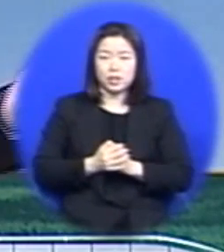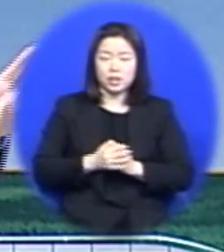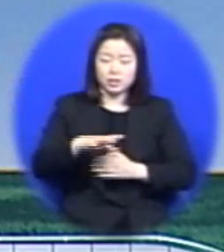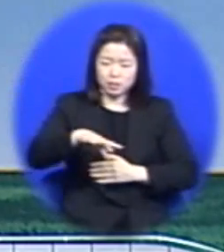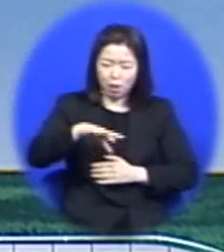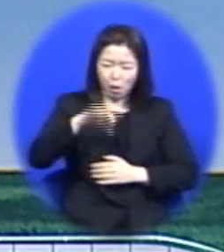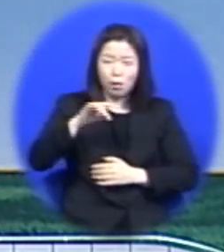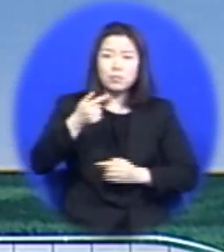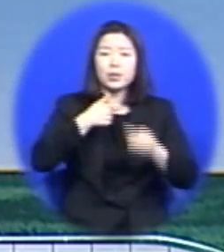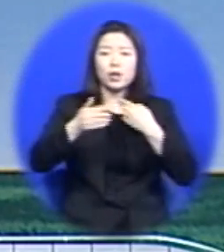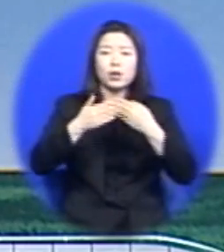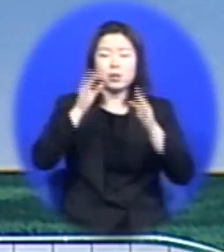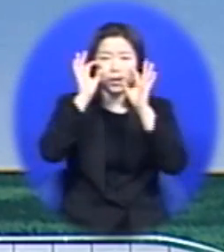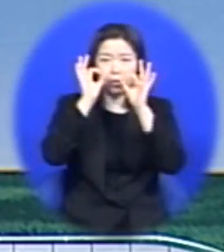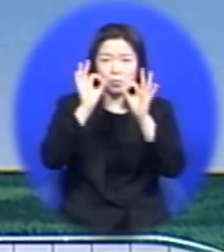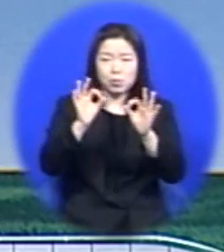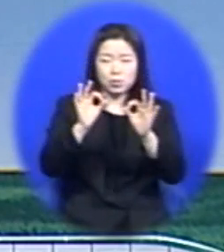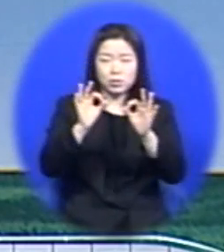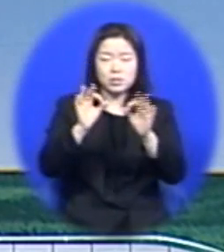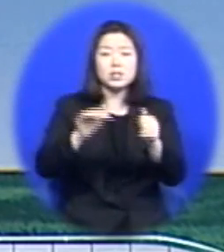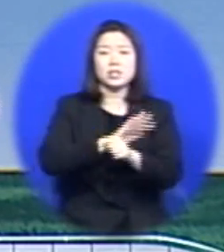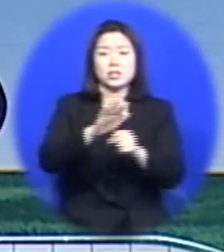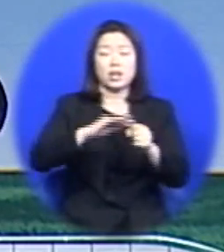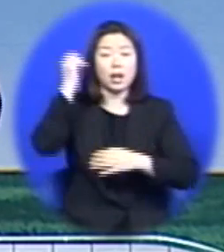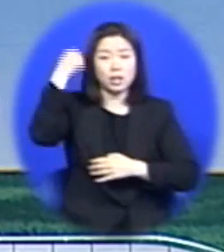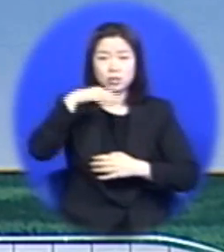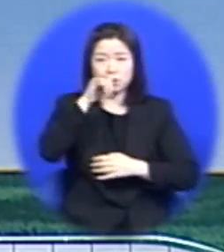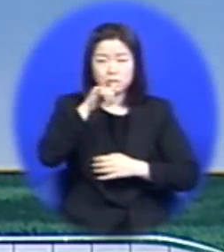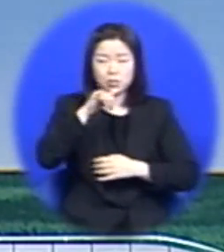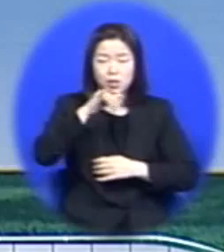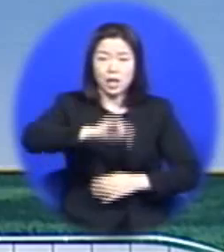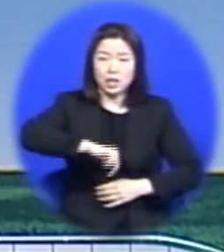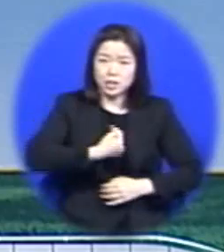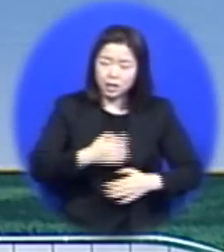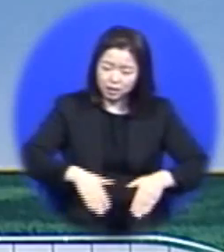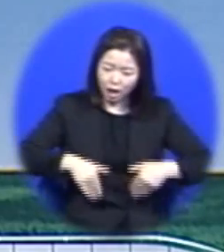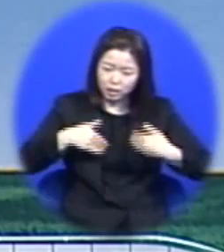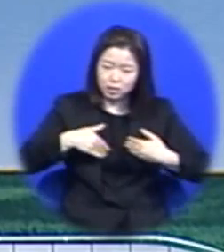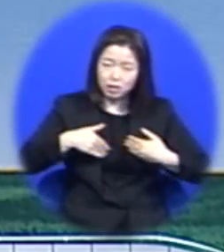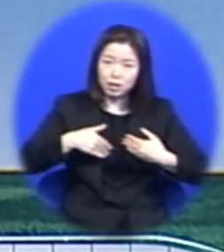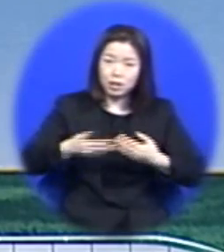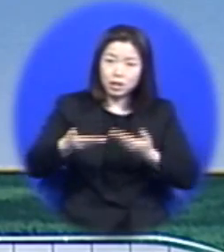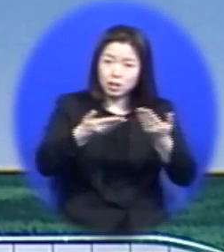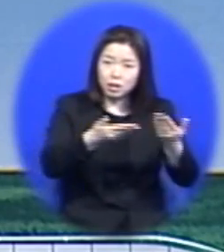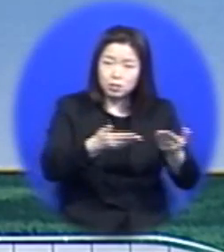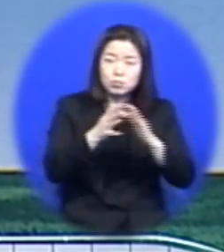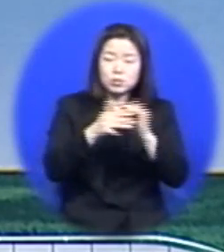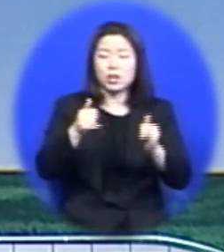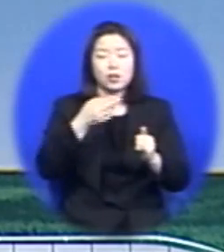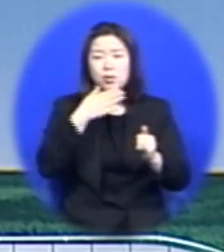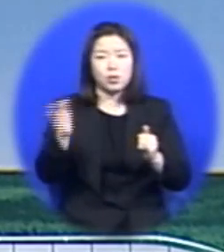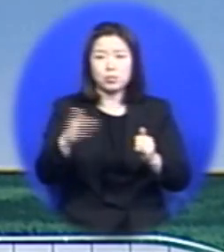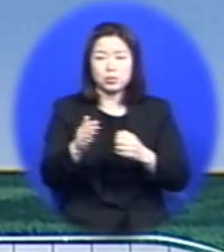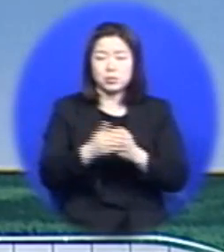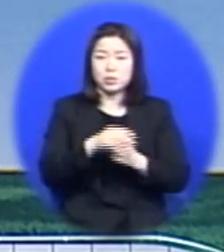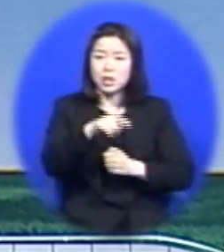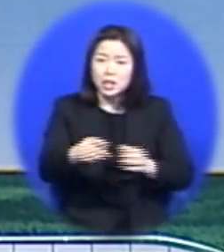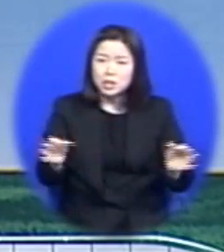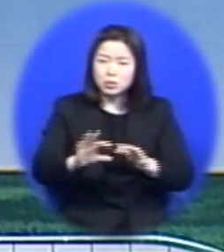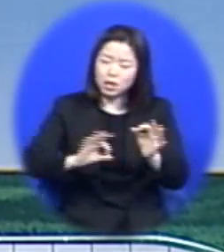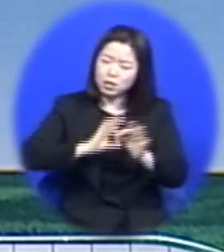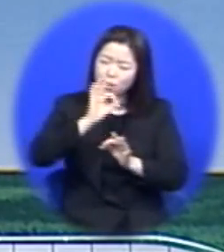처음 경험해 보는 사랑입니다. 그렇게 자기를 따뜻하게 대해준 사람이 없었다고 그랬어요. 이 순간이